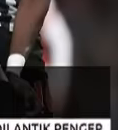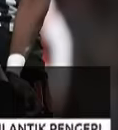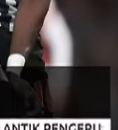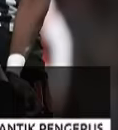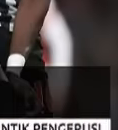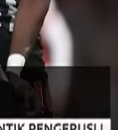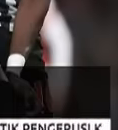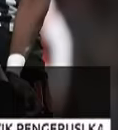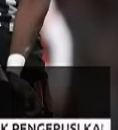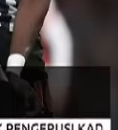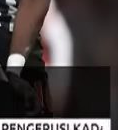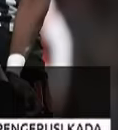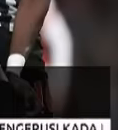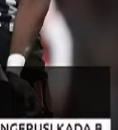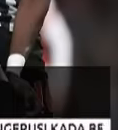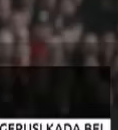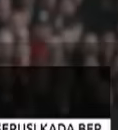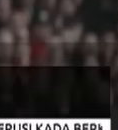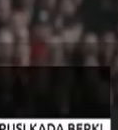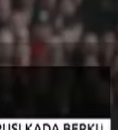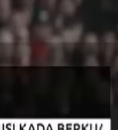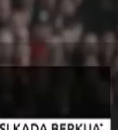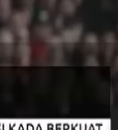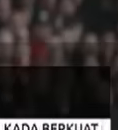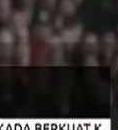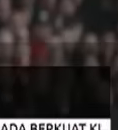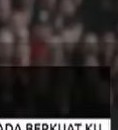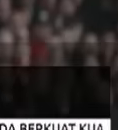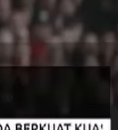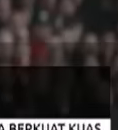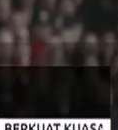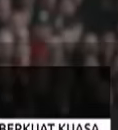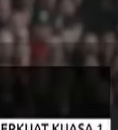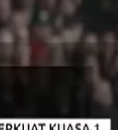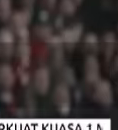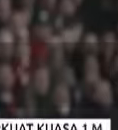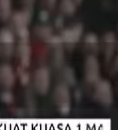Liga Perdana Inggeris, The Gunners lonjak ke tangga ketiga.